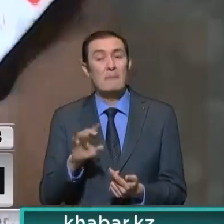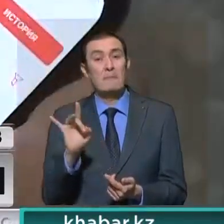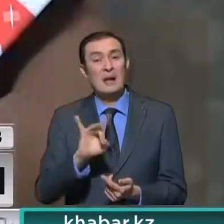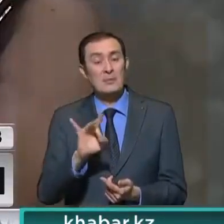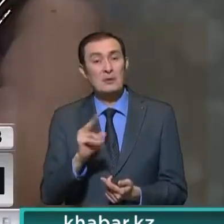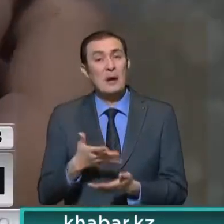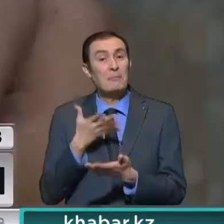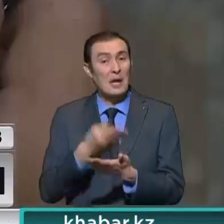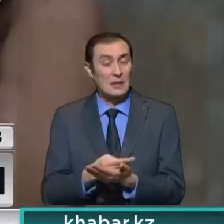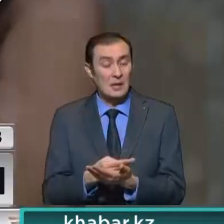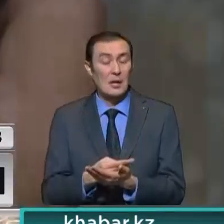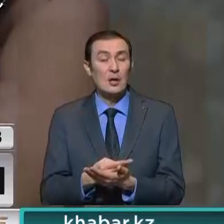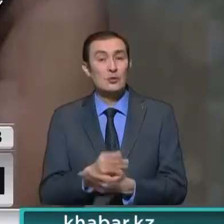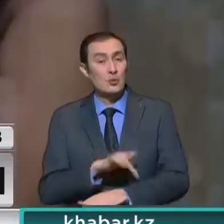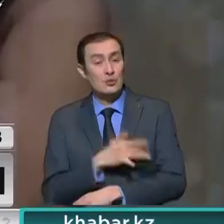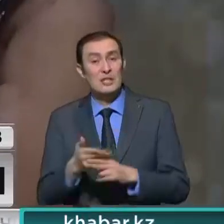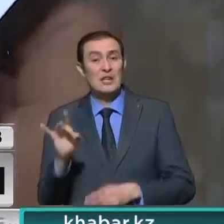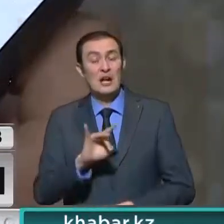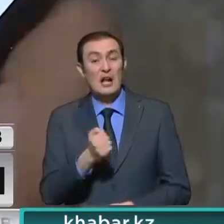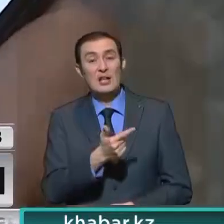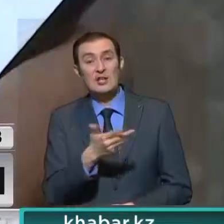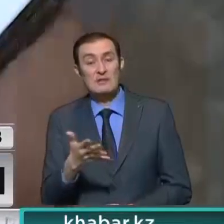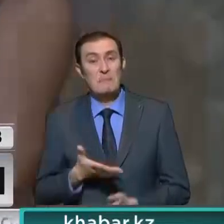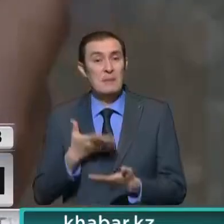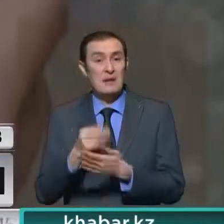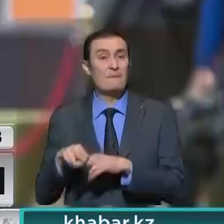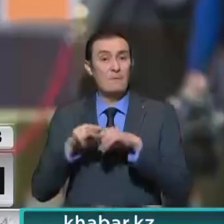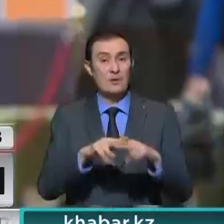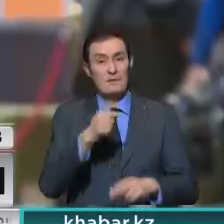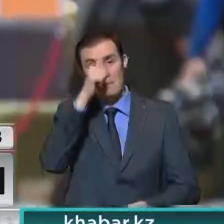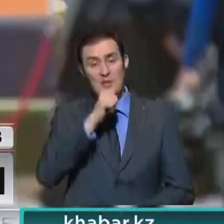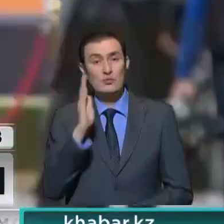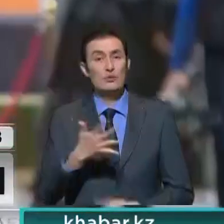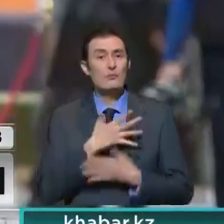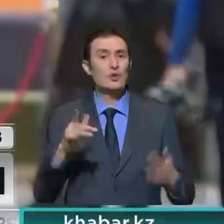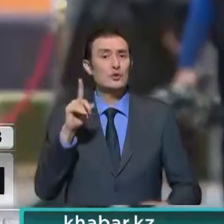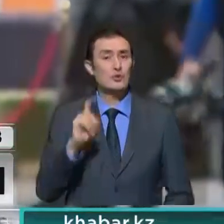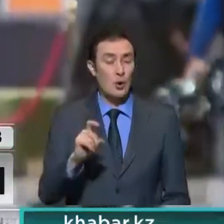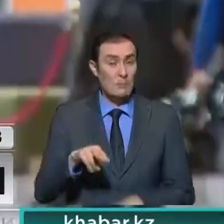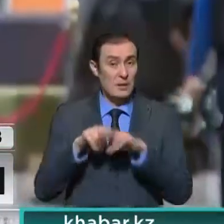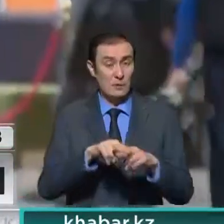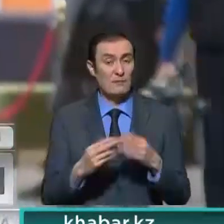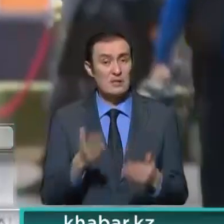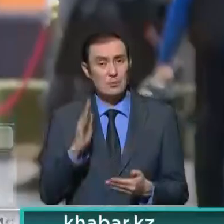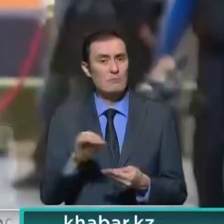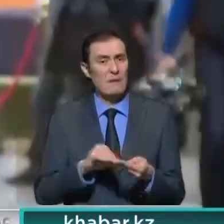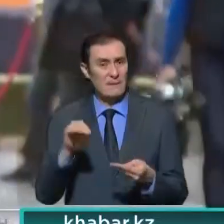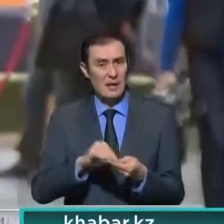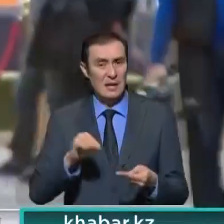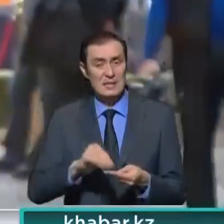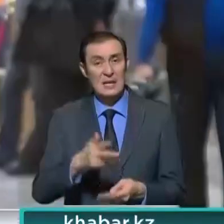информация в КГТ поступит если количество переводов в месяц превысит сотню и только в том случае если они будут повторяться